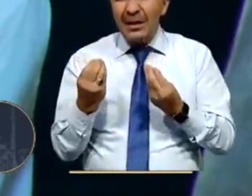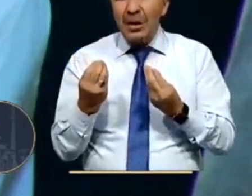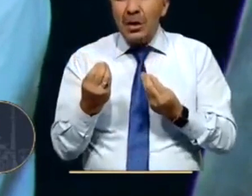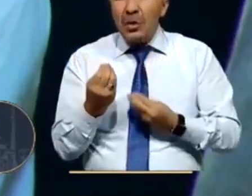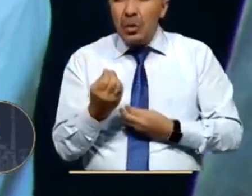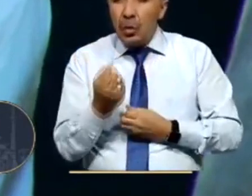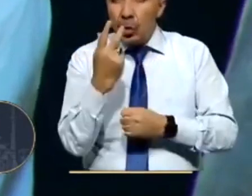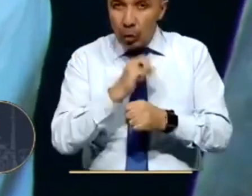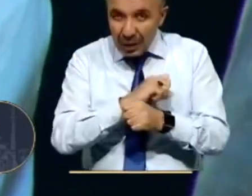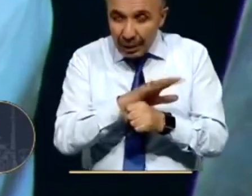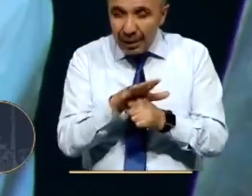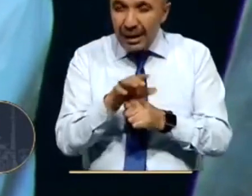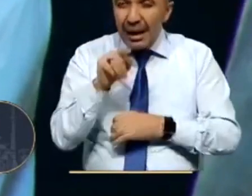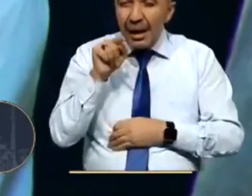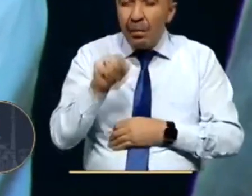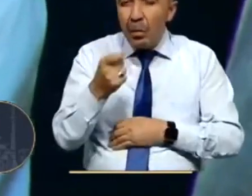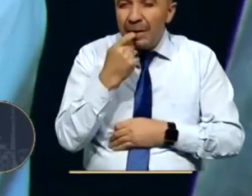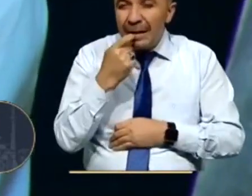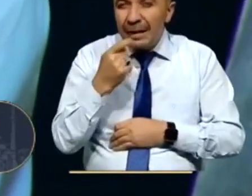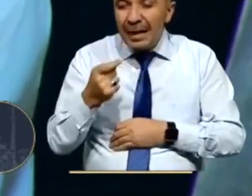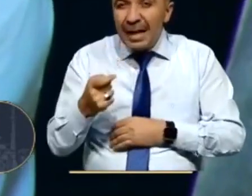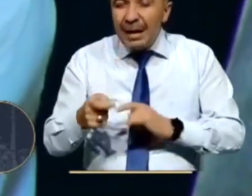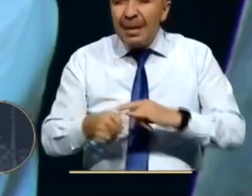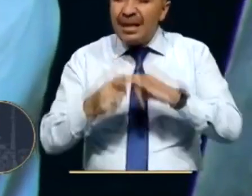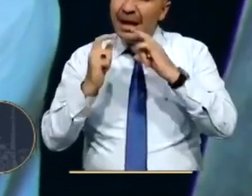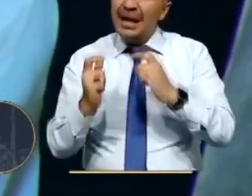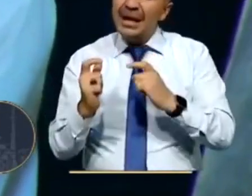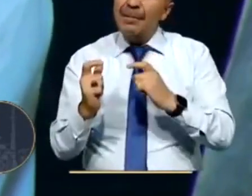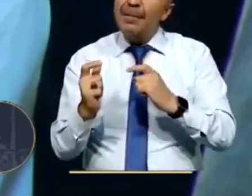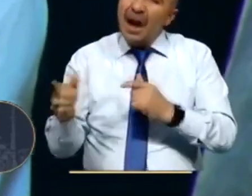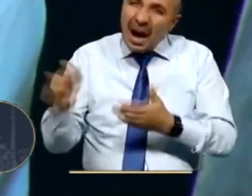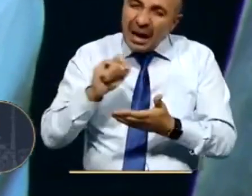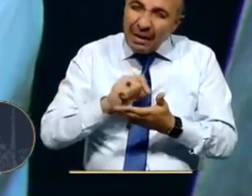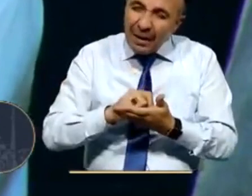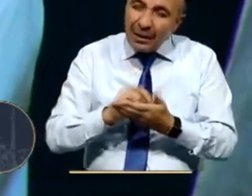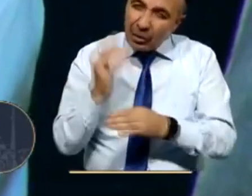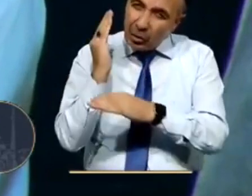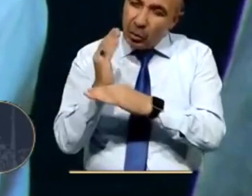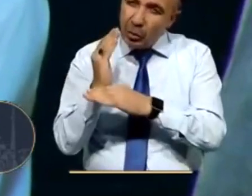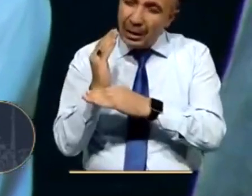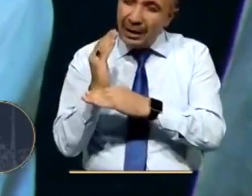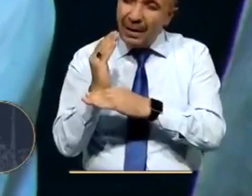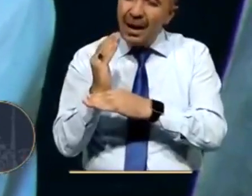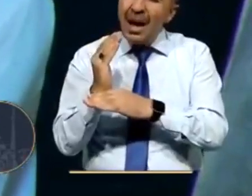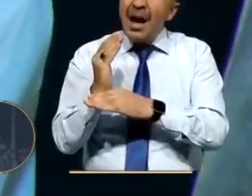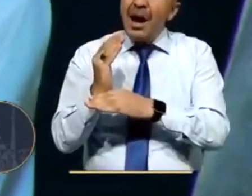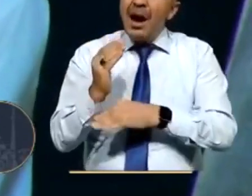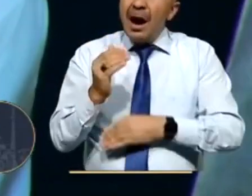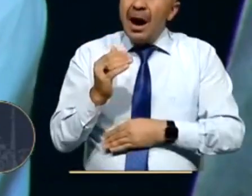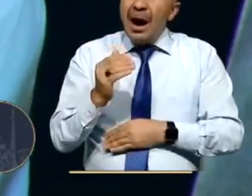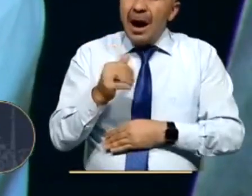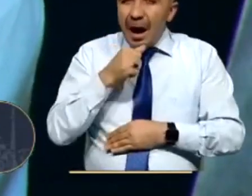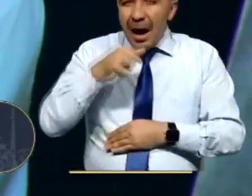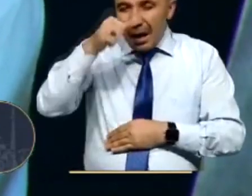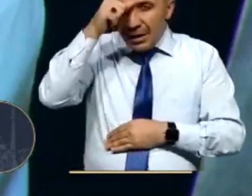sene Mescid-i Haram, Arafat, Müzdelife ve haccın diğer mekanları çok az